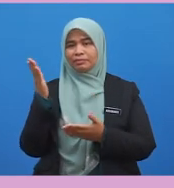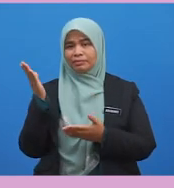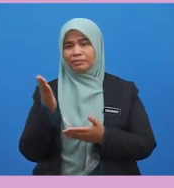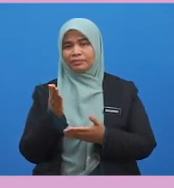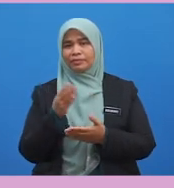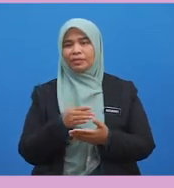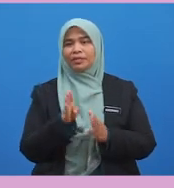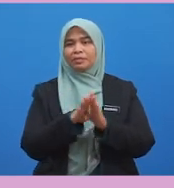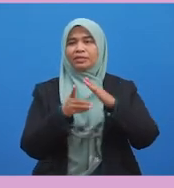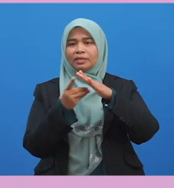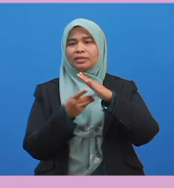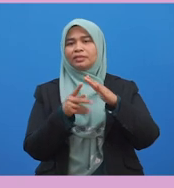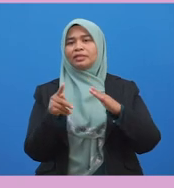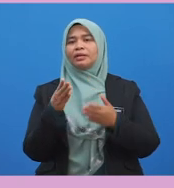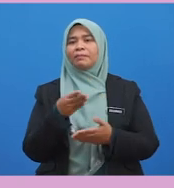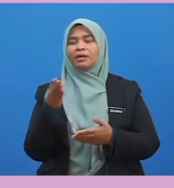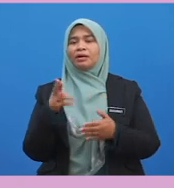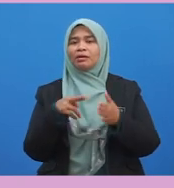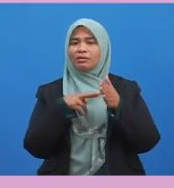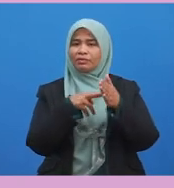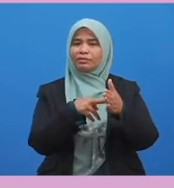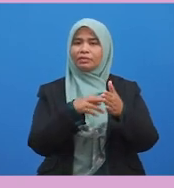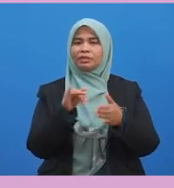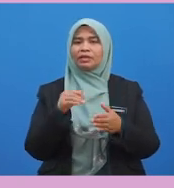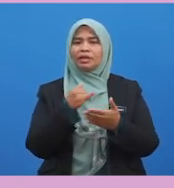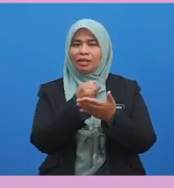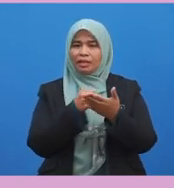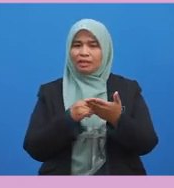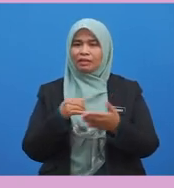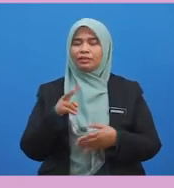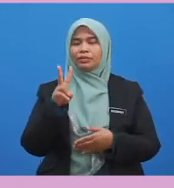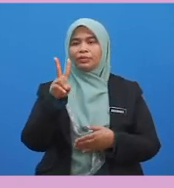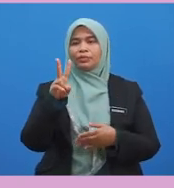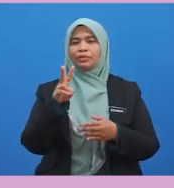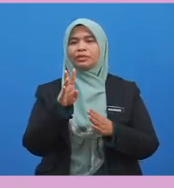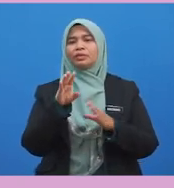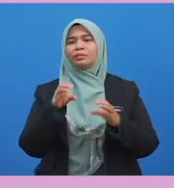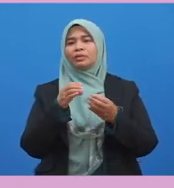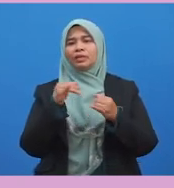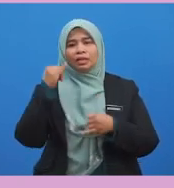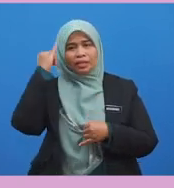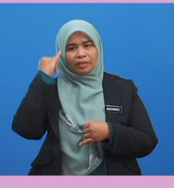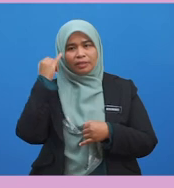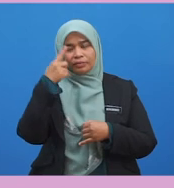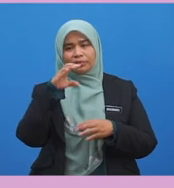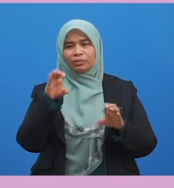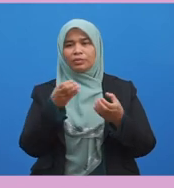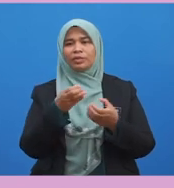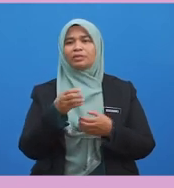Berdasarkan bahan rujukan ini, lakarkan dua penjanaan idea untuk membuat sebuah produk.